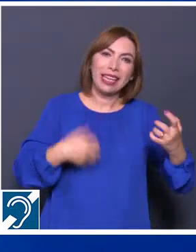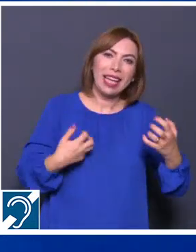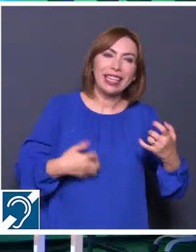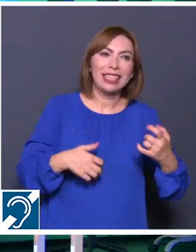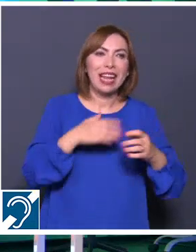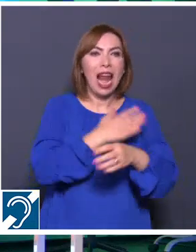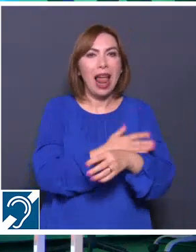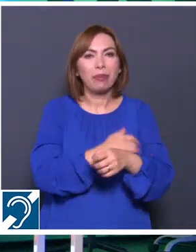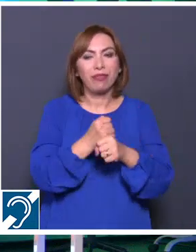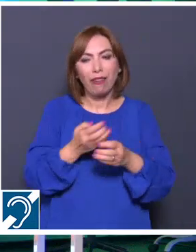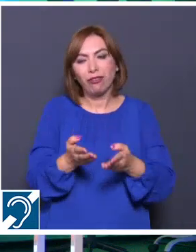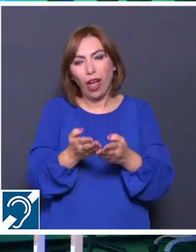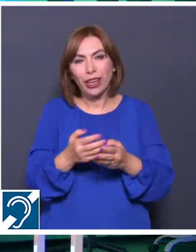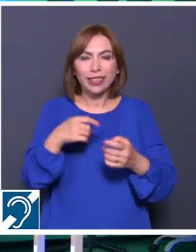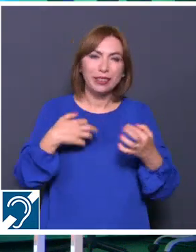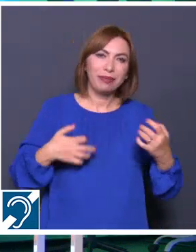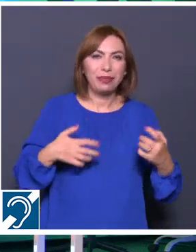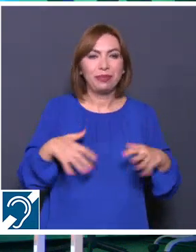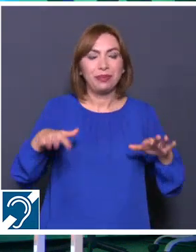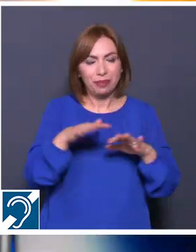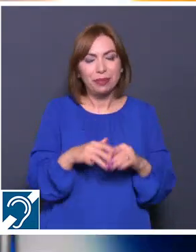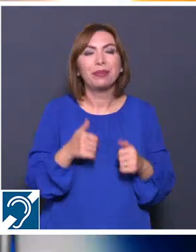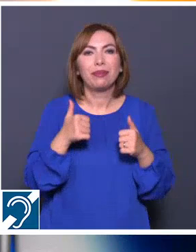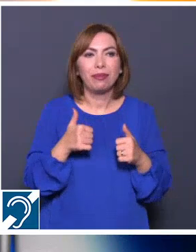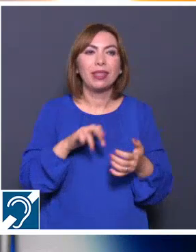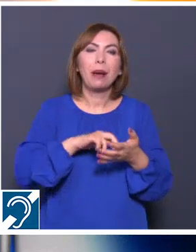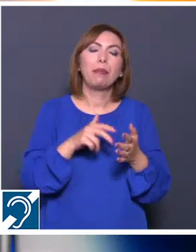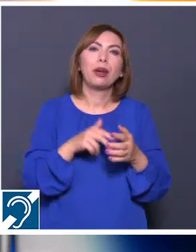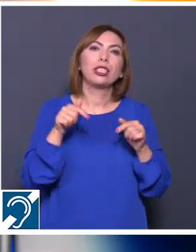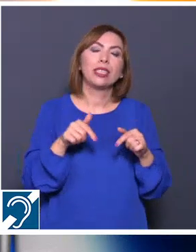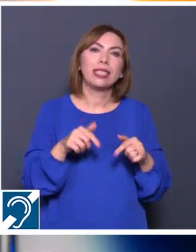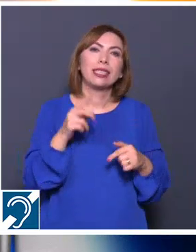niște lemne, facem un foc. În procesul ăsta de